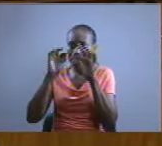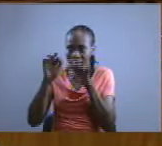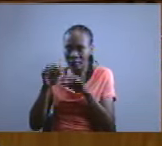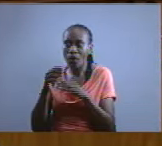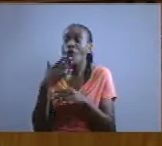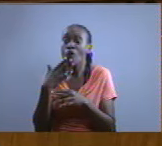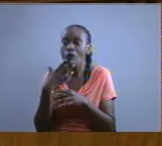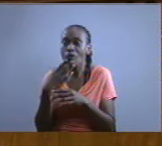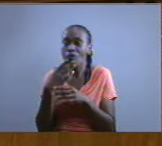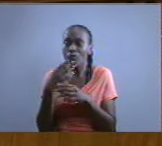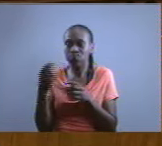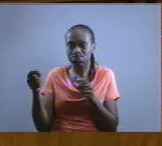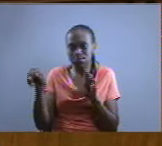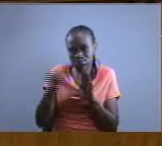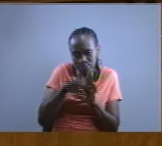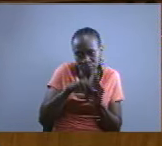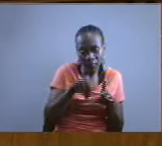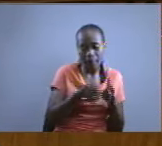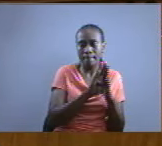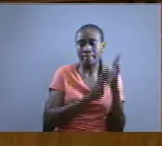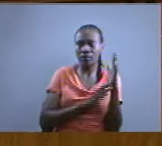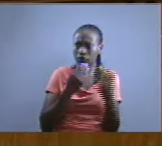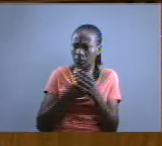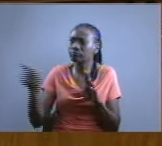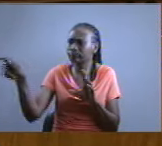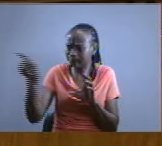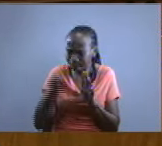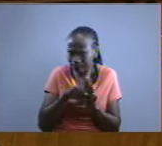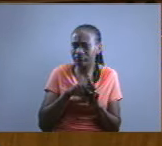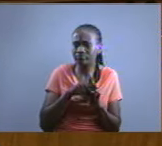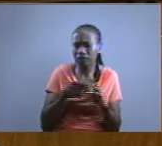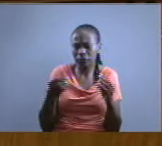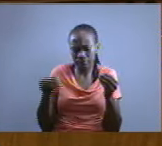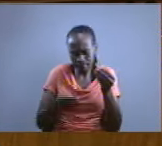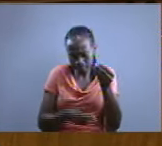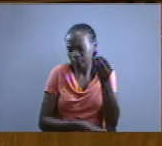kon lewer. Die grootste gedeelte van die kommentaar en